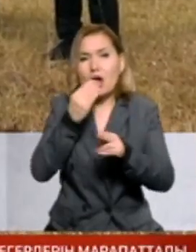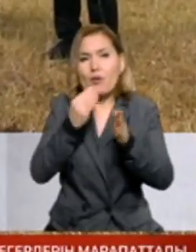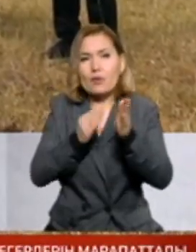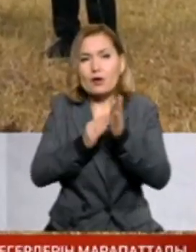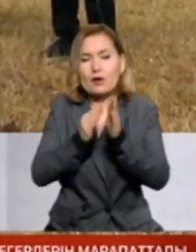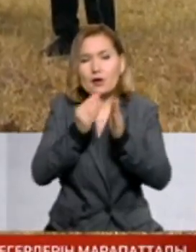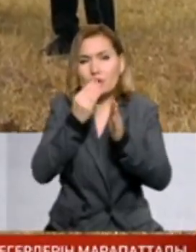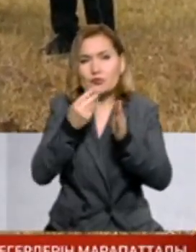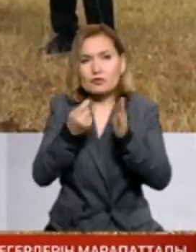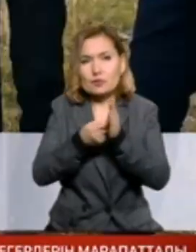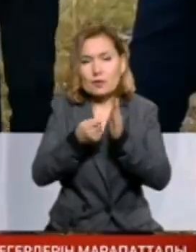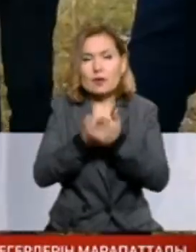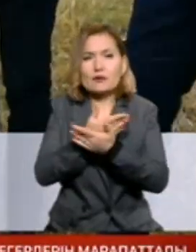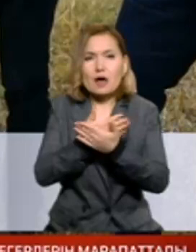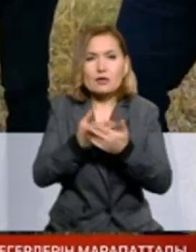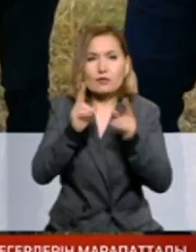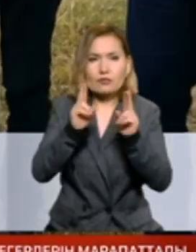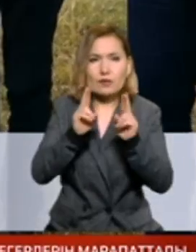рационымен танысты.